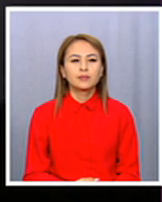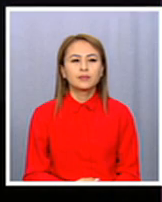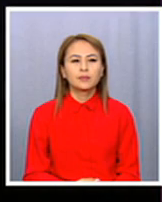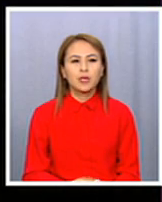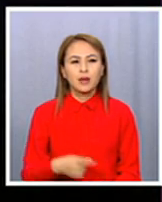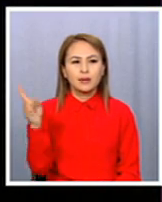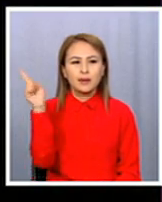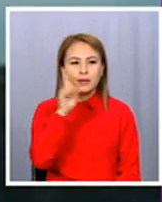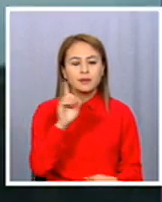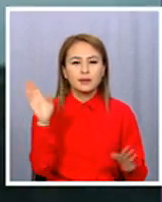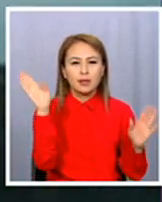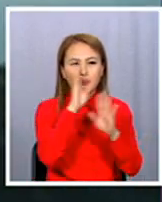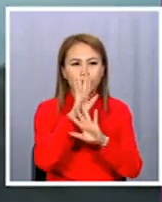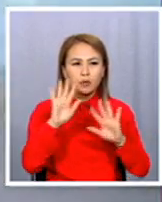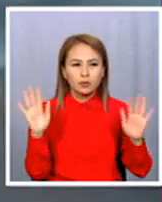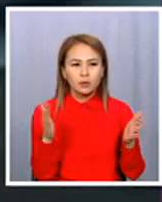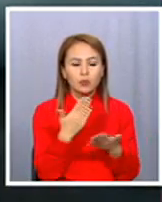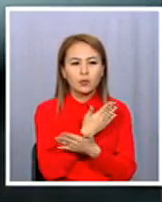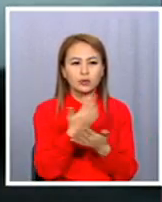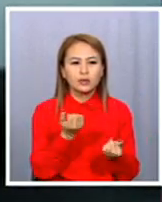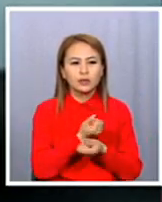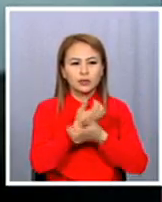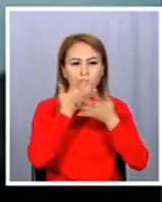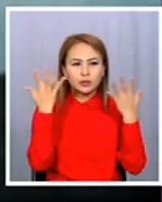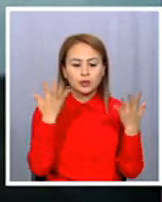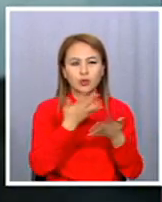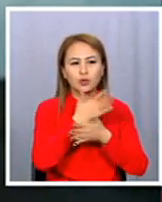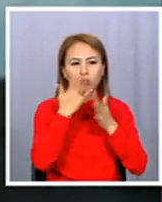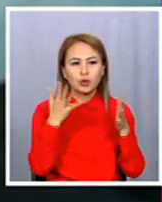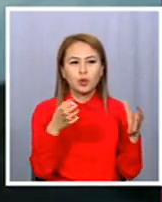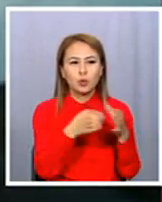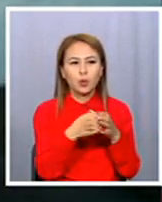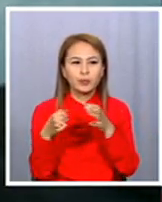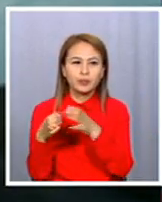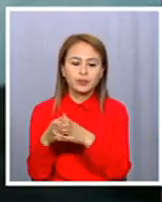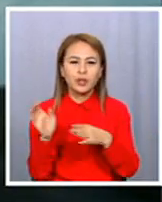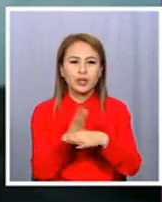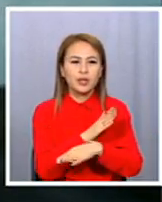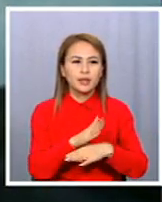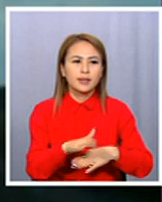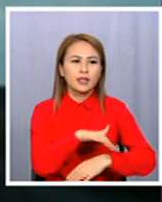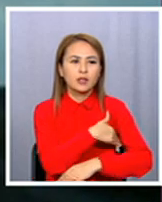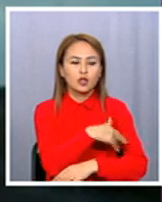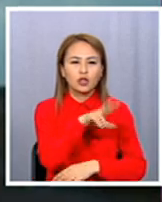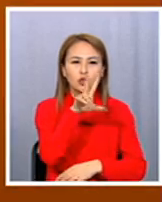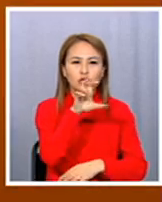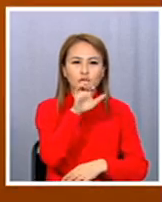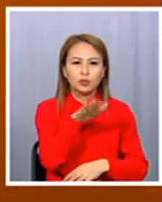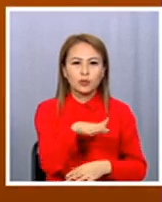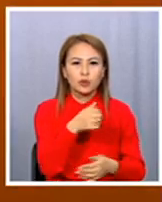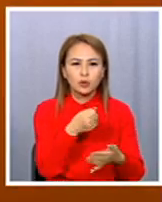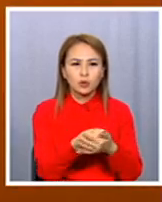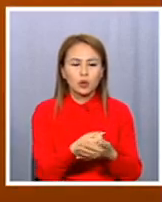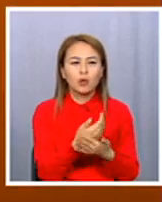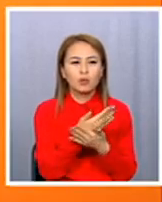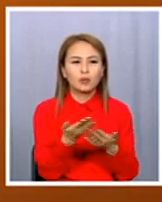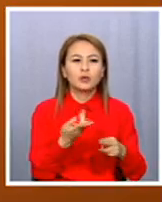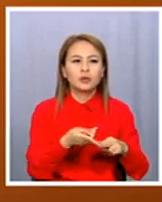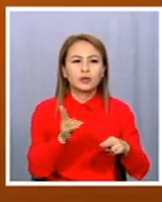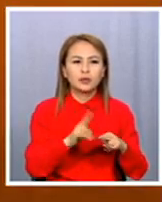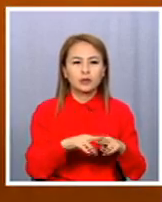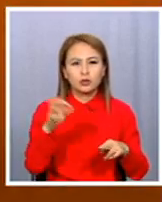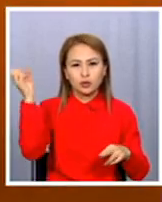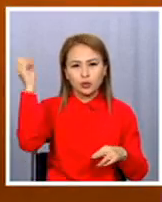Найзағай табиғи құбылыс. Оның жарқылы үлкен разрядты тоқпен тең. Температурасы 300 000 градусқа дейін жетеді. Бұл дегеніміз күн